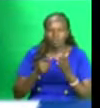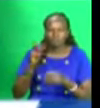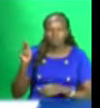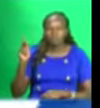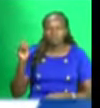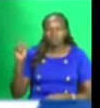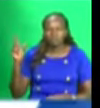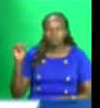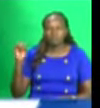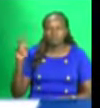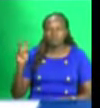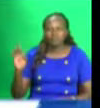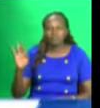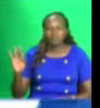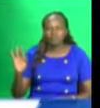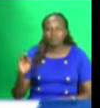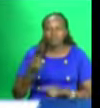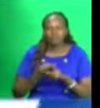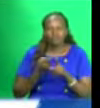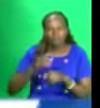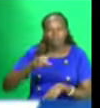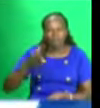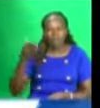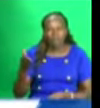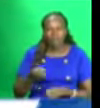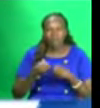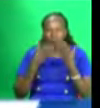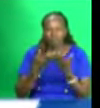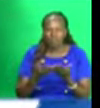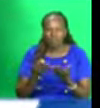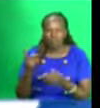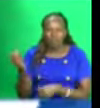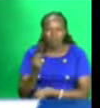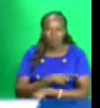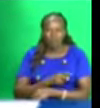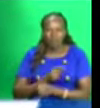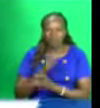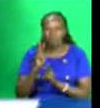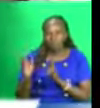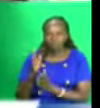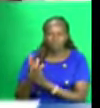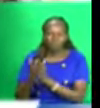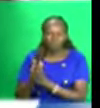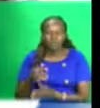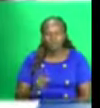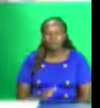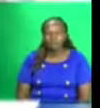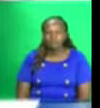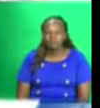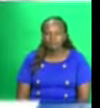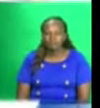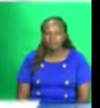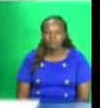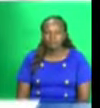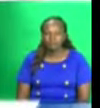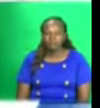hiyo Michael Mubea, serikali ya kaunti ya Kilifi imepewa makataa ya mwezi mmoja kujitayarisha. Akizungumza katika